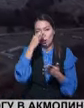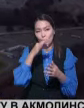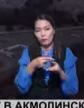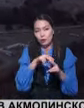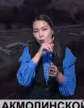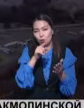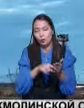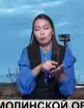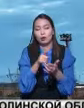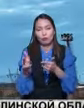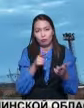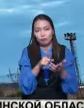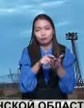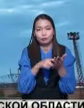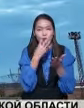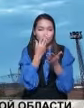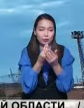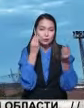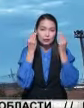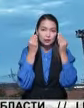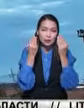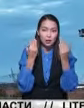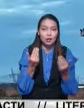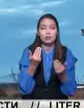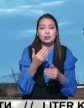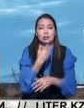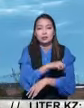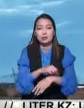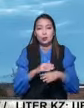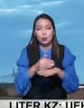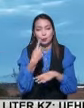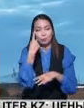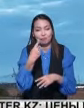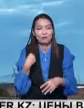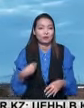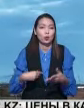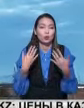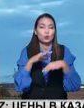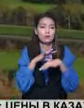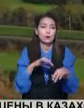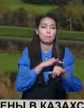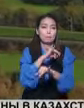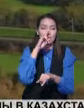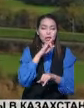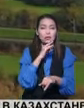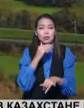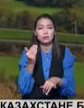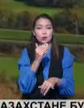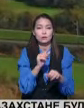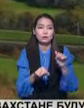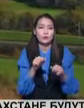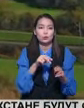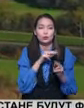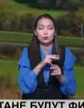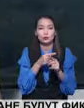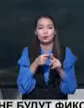готовы поделиться своими знаниями. Также зарубежный гость отметил, что представители Франции уже ведут переговоры с казахстанской стороной о возможном сотрудничестве и других